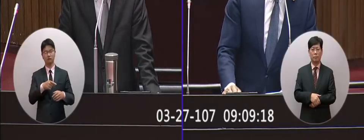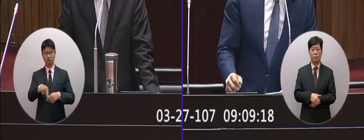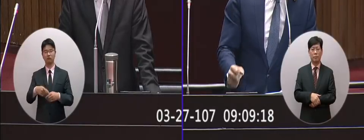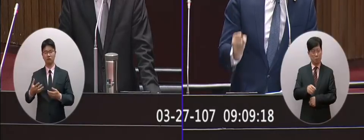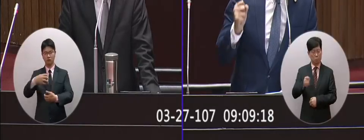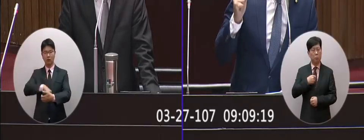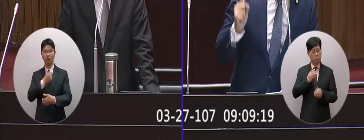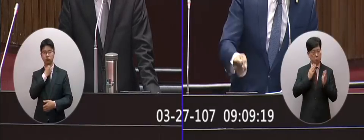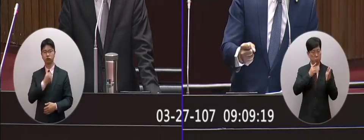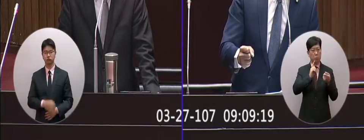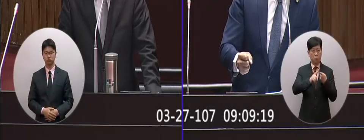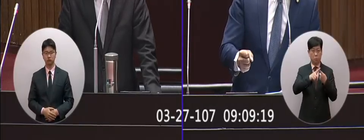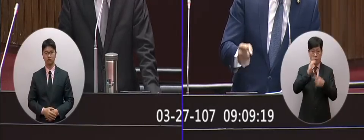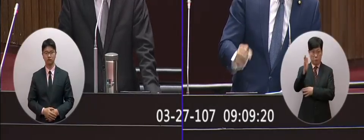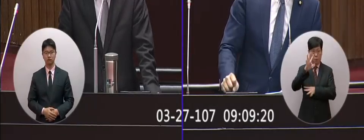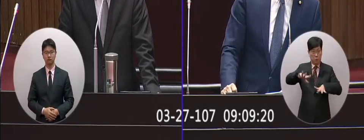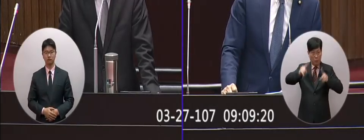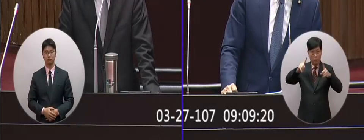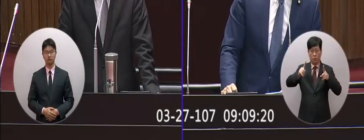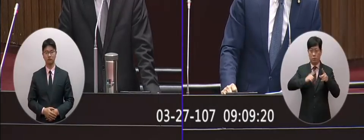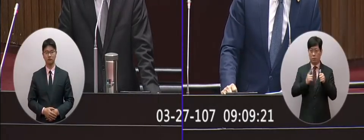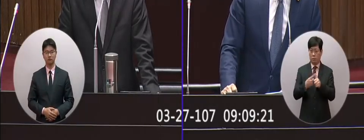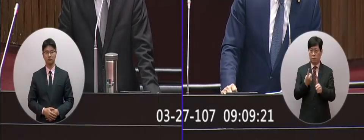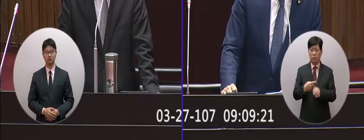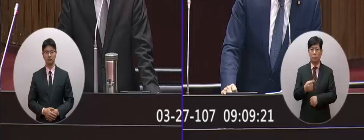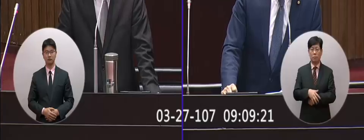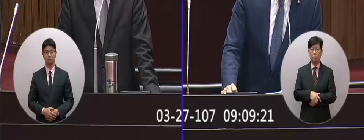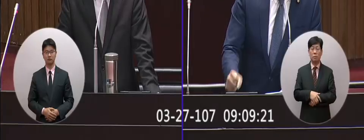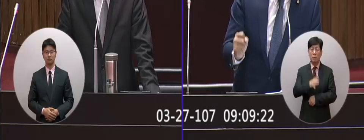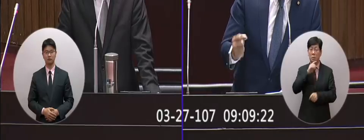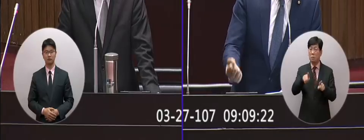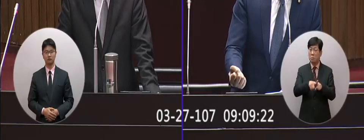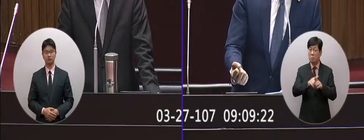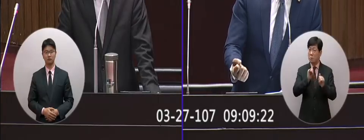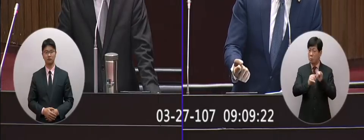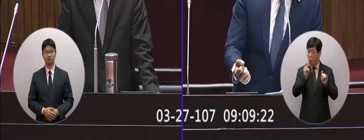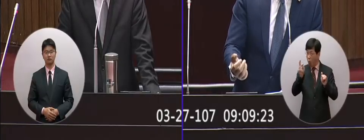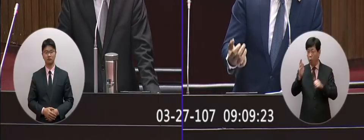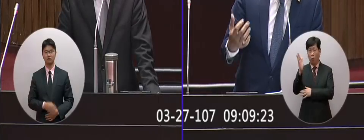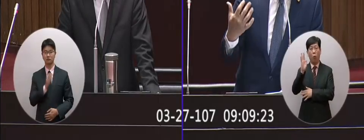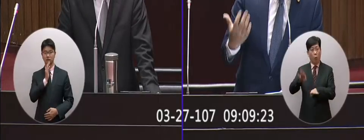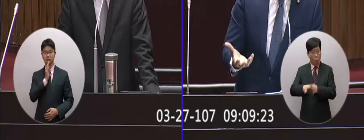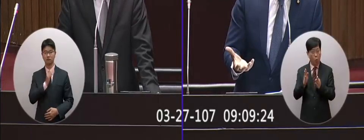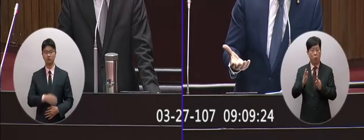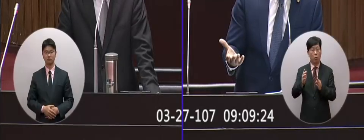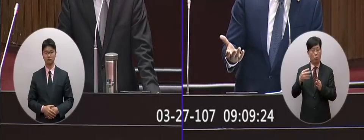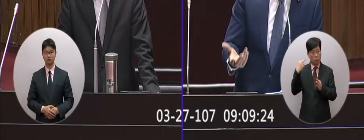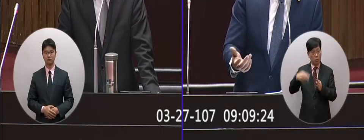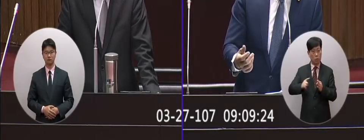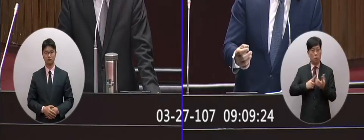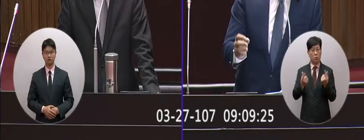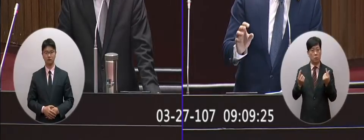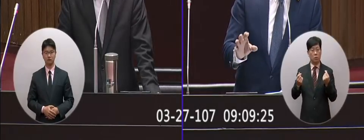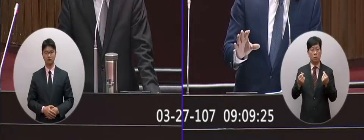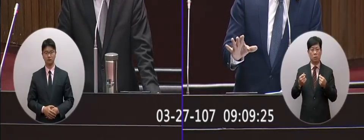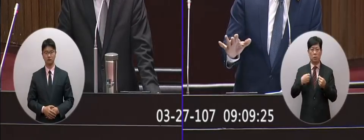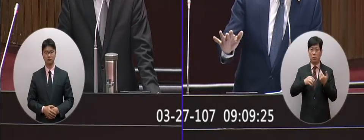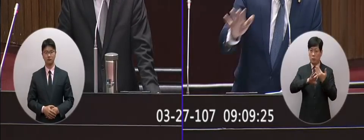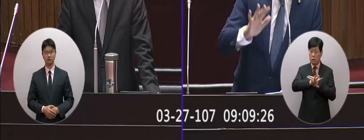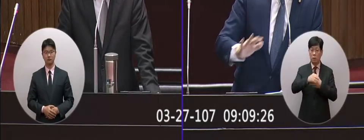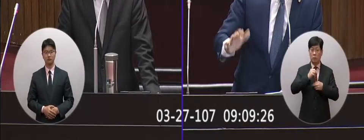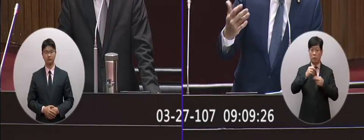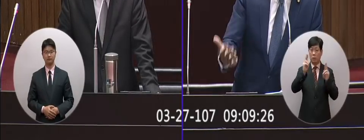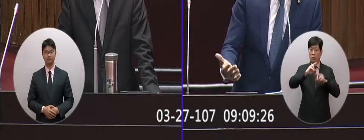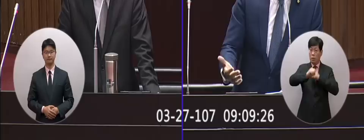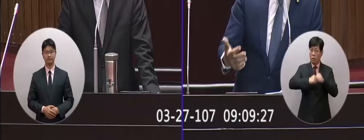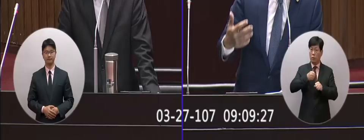个方向是很正确，就政府先做，然后让一般的民众会觉得政府都做了，而且政府在做的同时，一定会把相关电动车